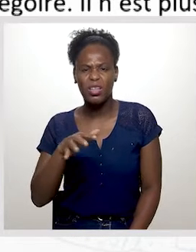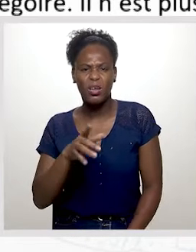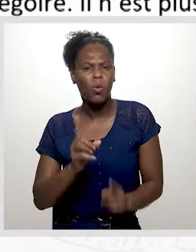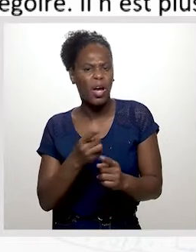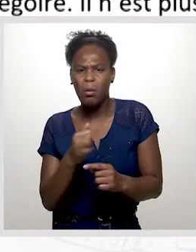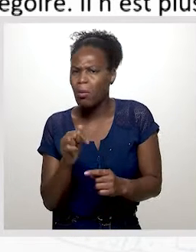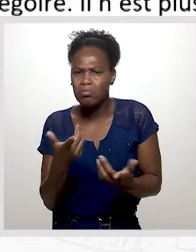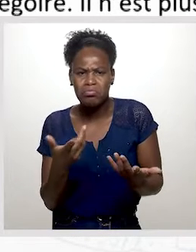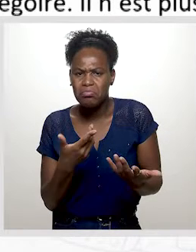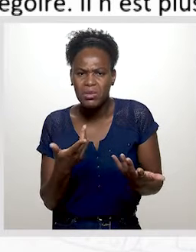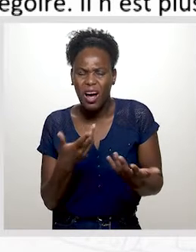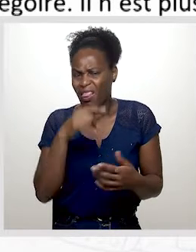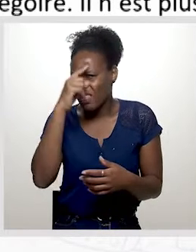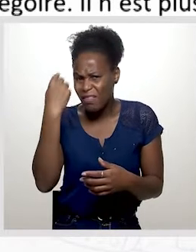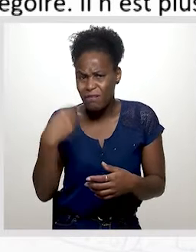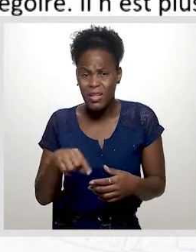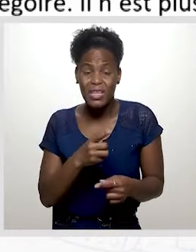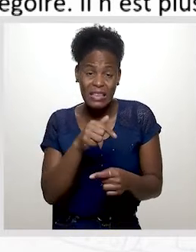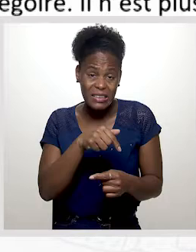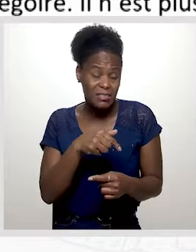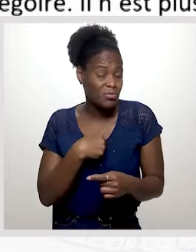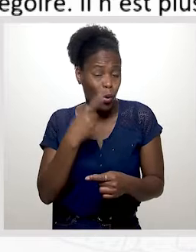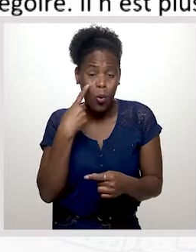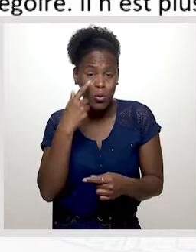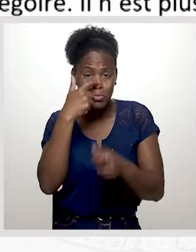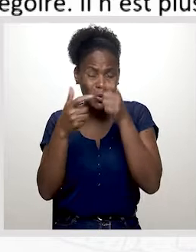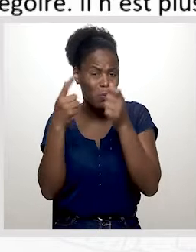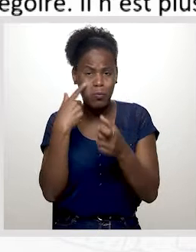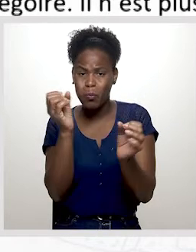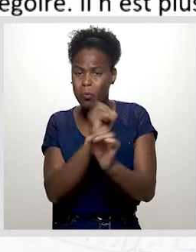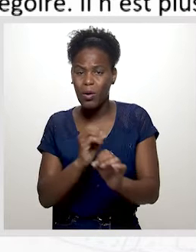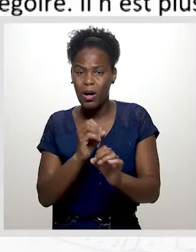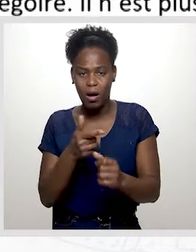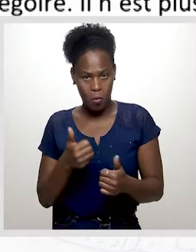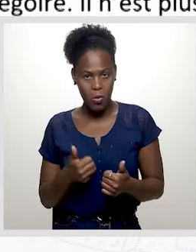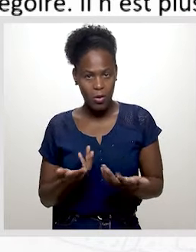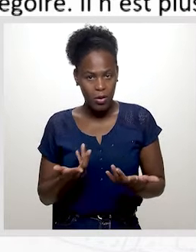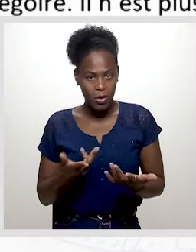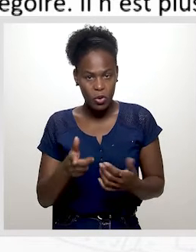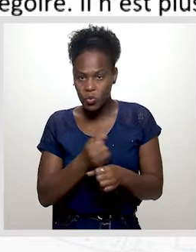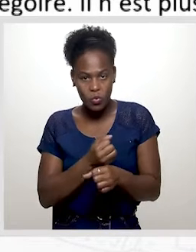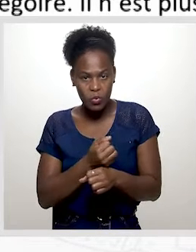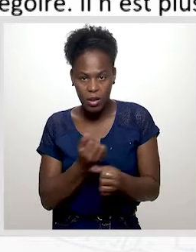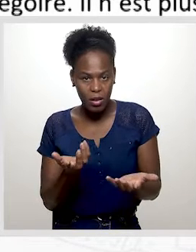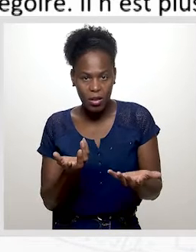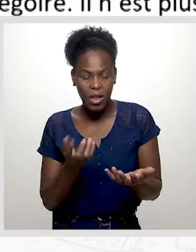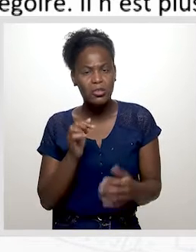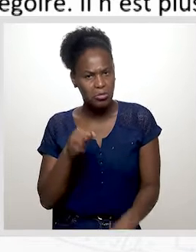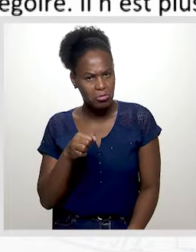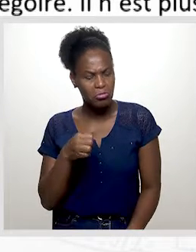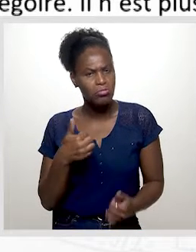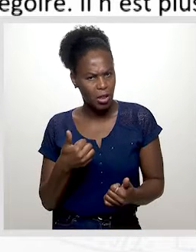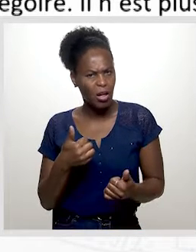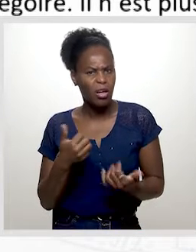pas? C'est difficile. Ici, je ne connais personne. Ah bon? Tu ne travailles pas? Si,